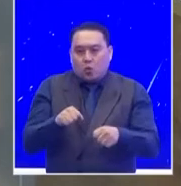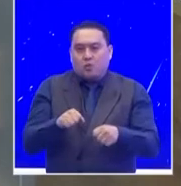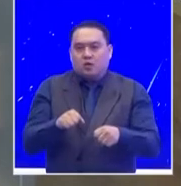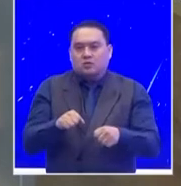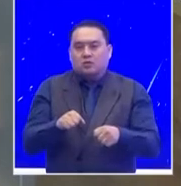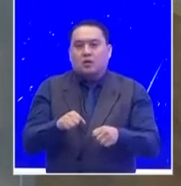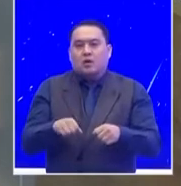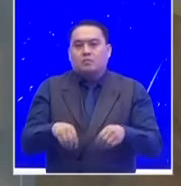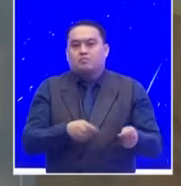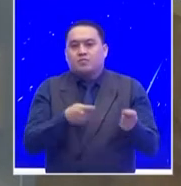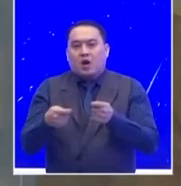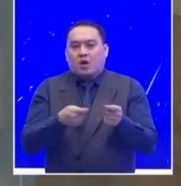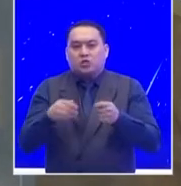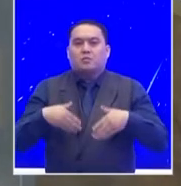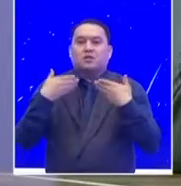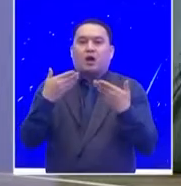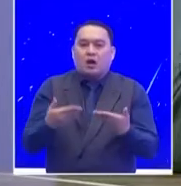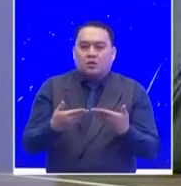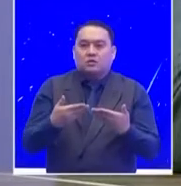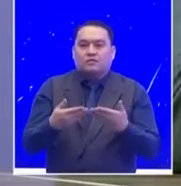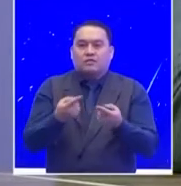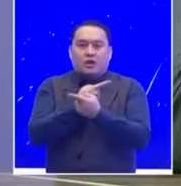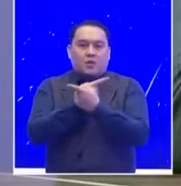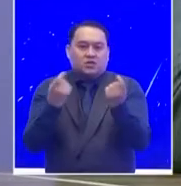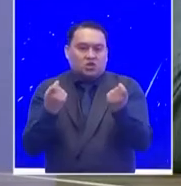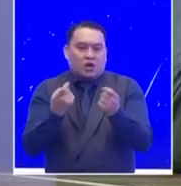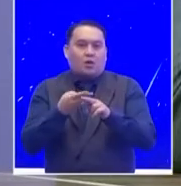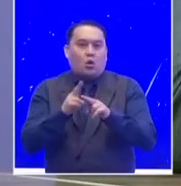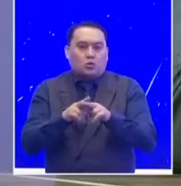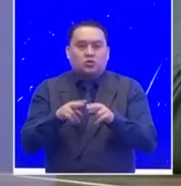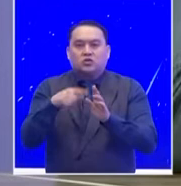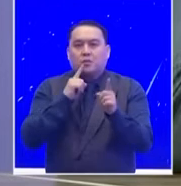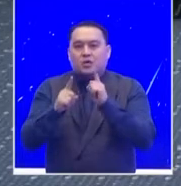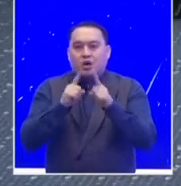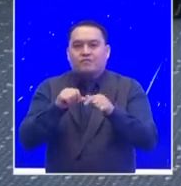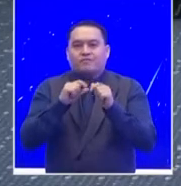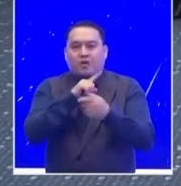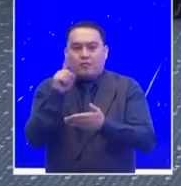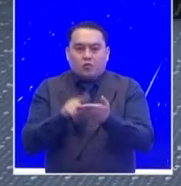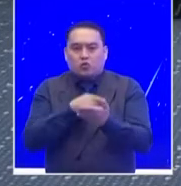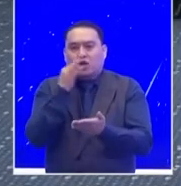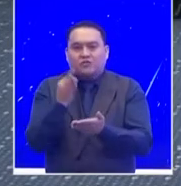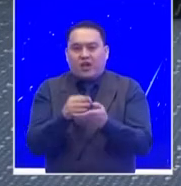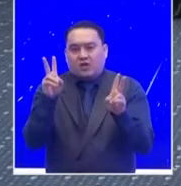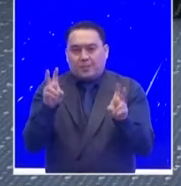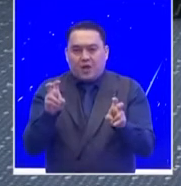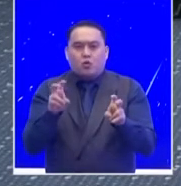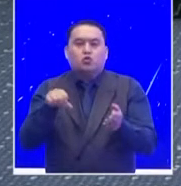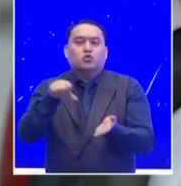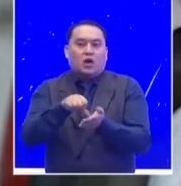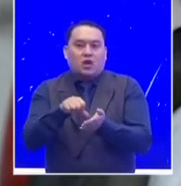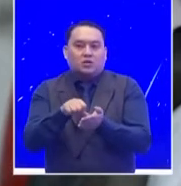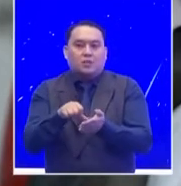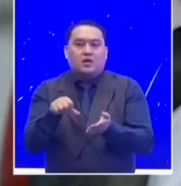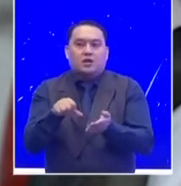возможность потенциальным поставщикам предоставления недостоверной информации. Семинар проведен в формате «Вопрос-ответ». В нем приняли участие